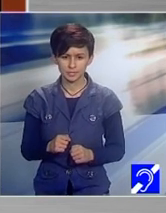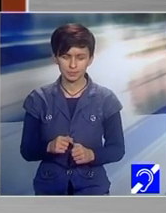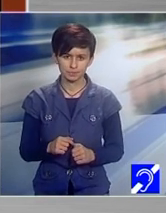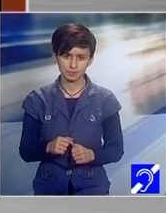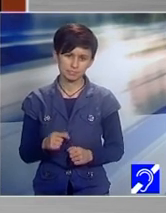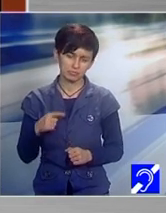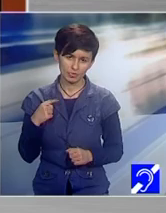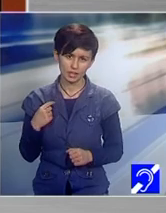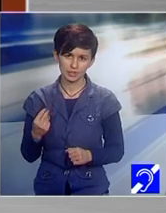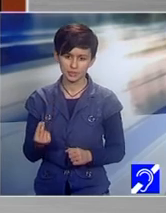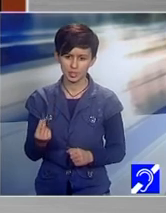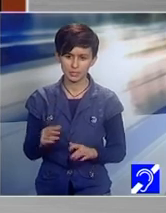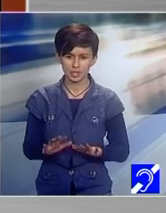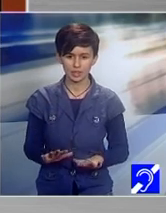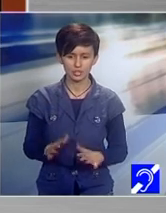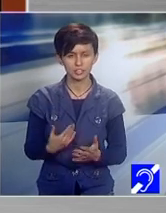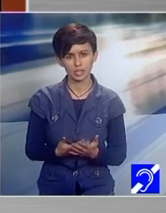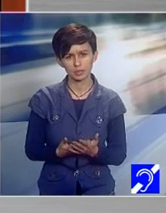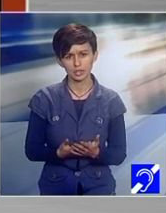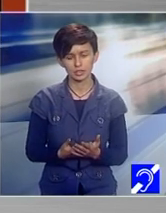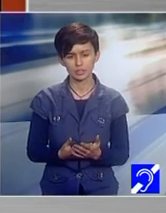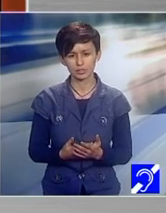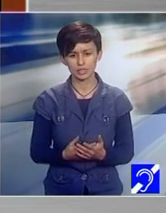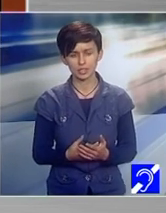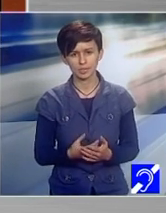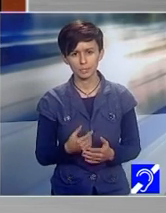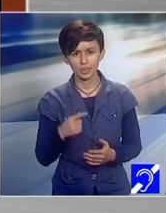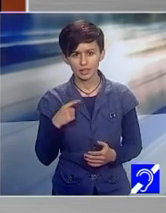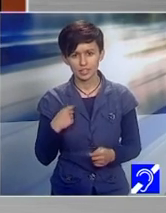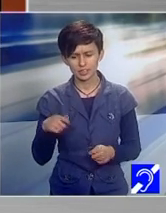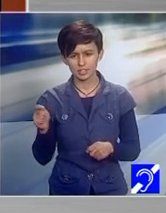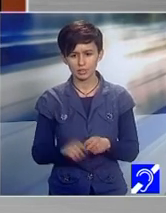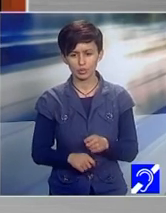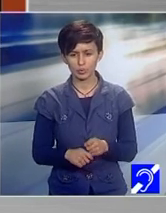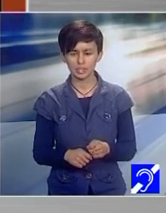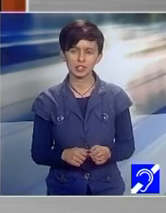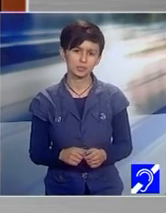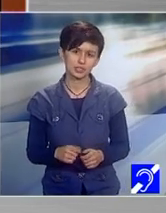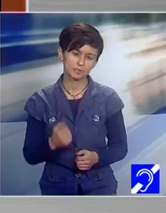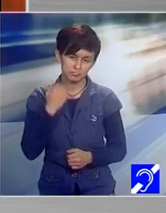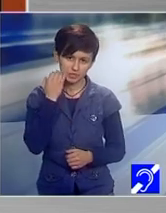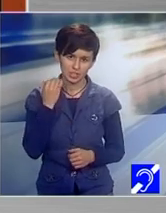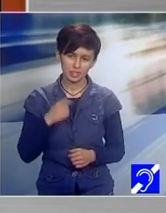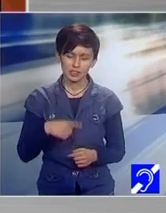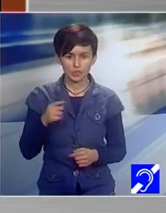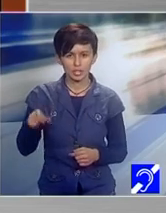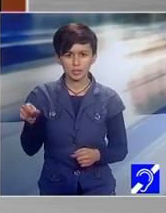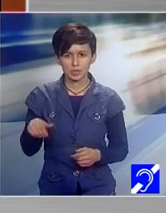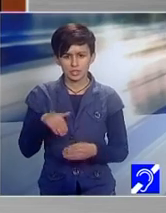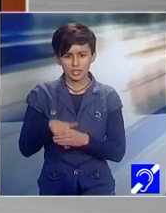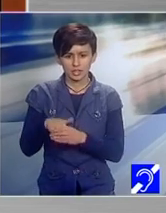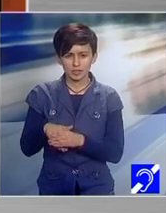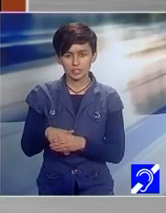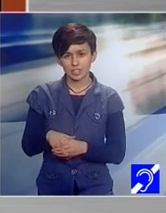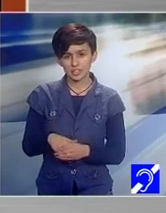e mai bine așa, pentru că este un vot de blam. Este un vot de blam, o pedeapsă, când, de fapt, altcineva votează pe față în locul